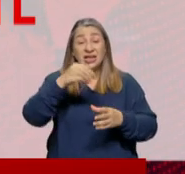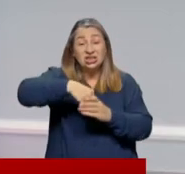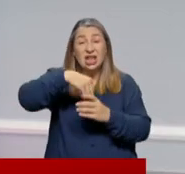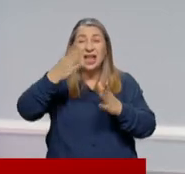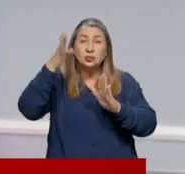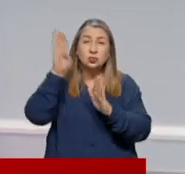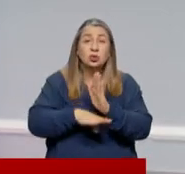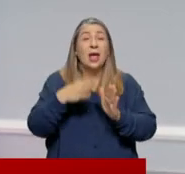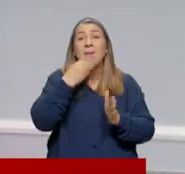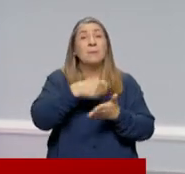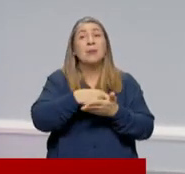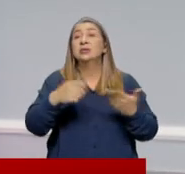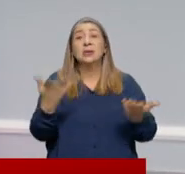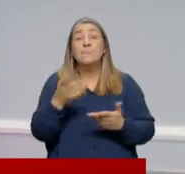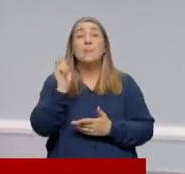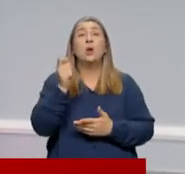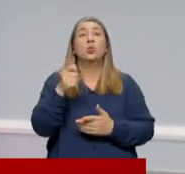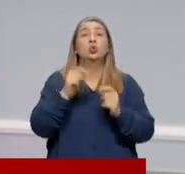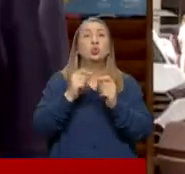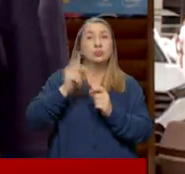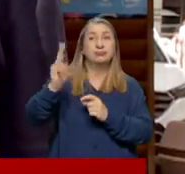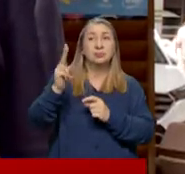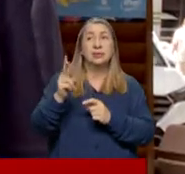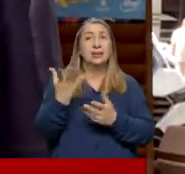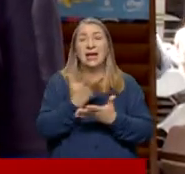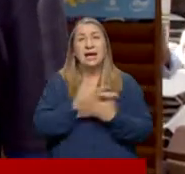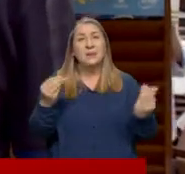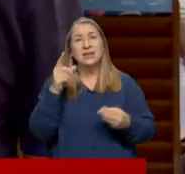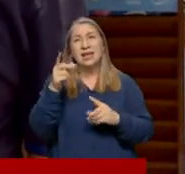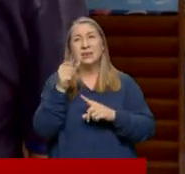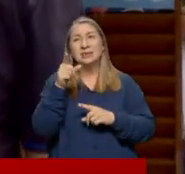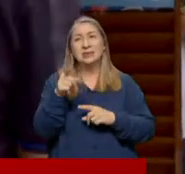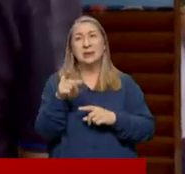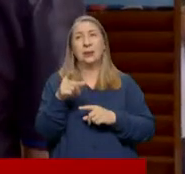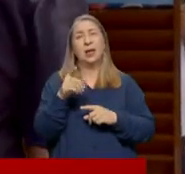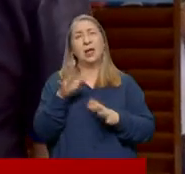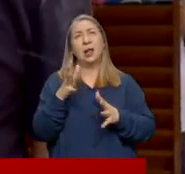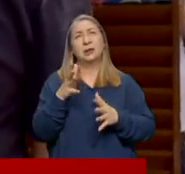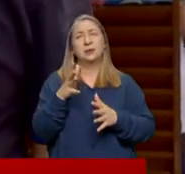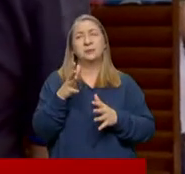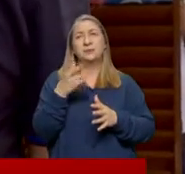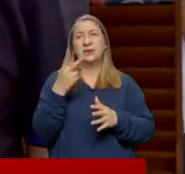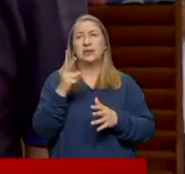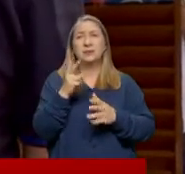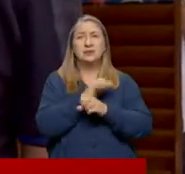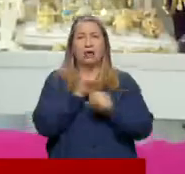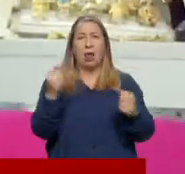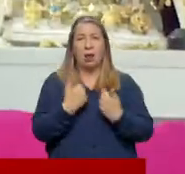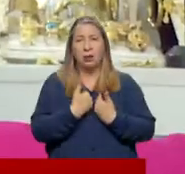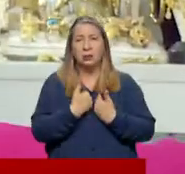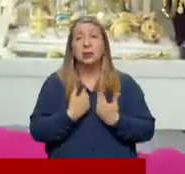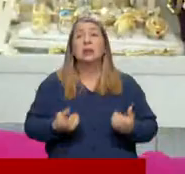arasında en düşük emekli aylığı alanlar Bağkur lardır kaybettirdi intibak size kararıyor 22 bin lira falan